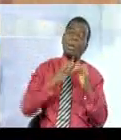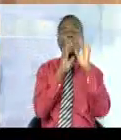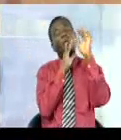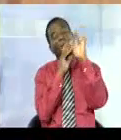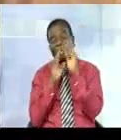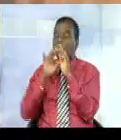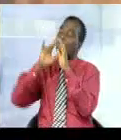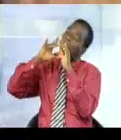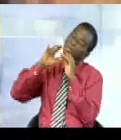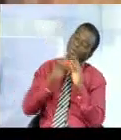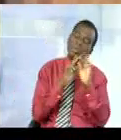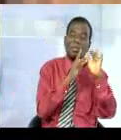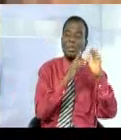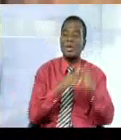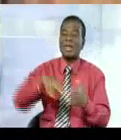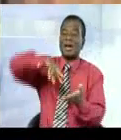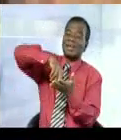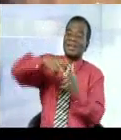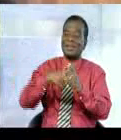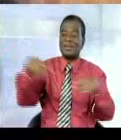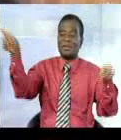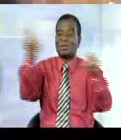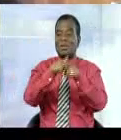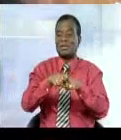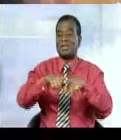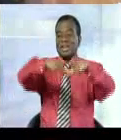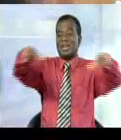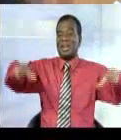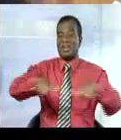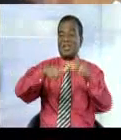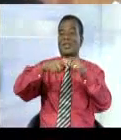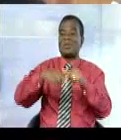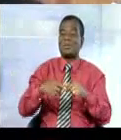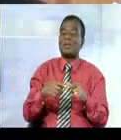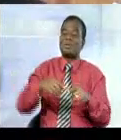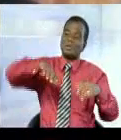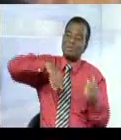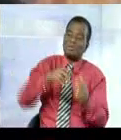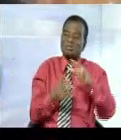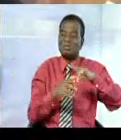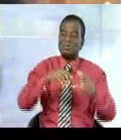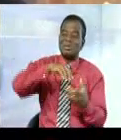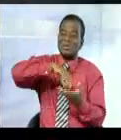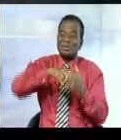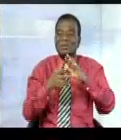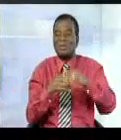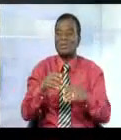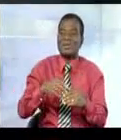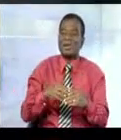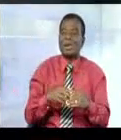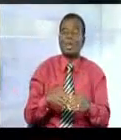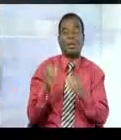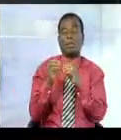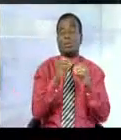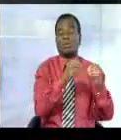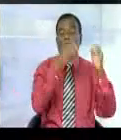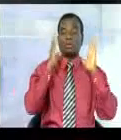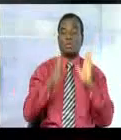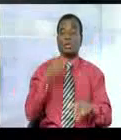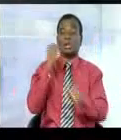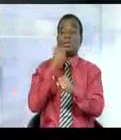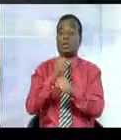On va faire en danse également un espace pour le hip-hop, qui est aussi danse urbaine. Les organisateurs